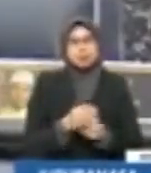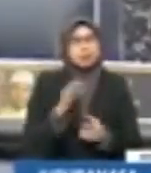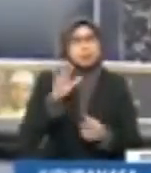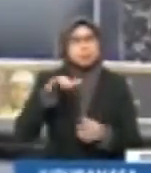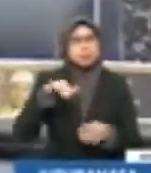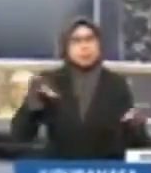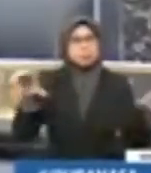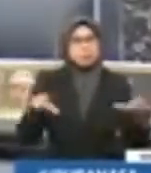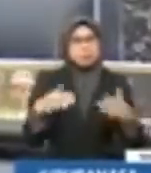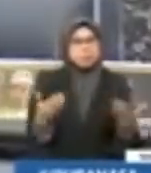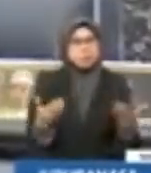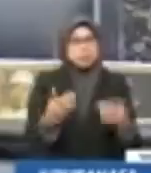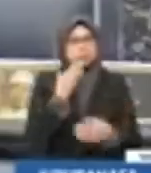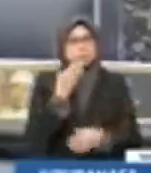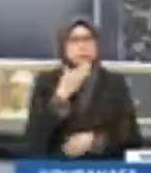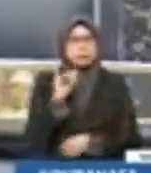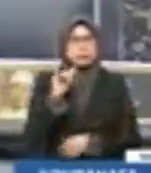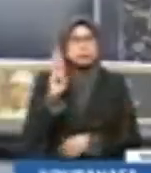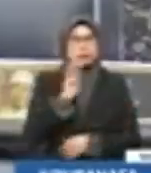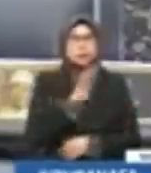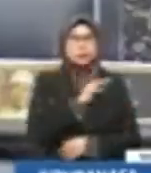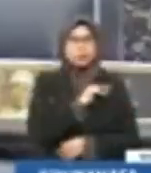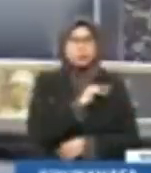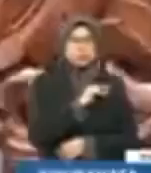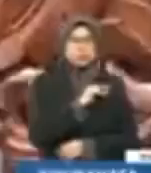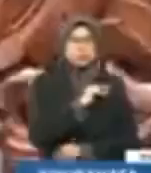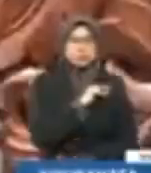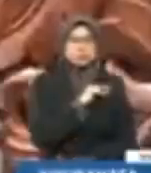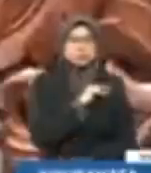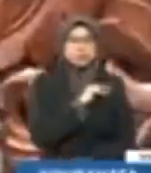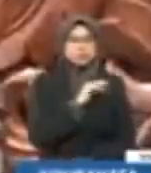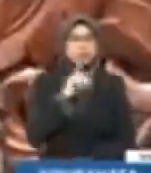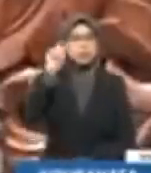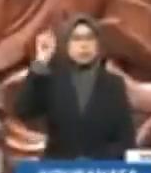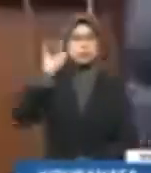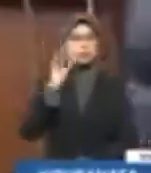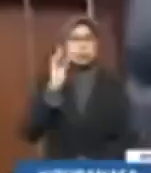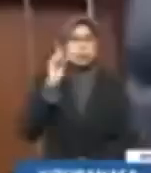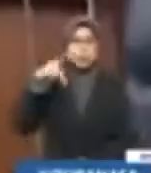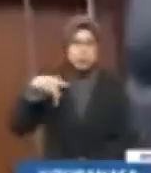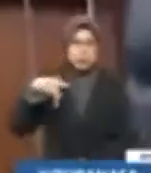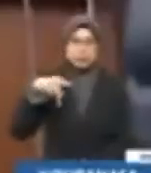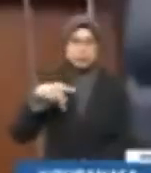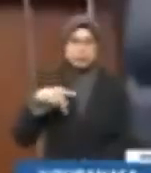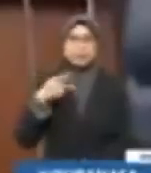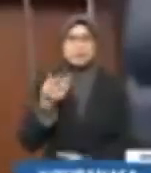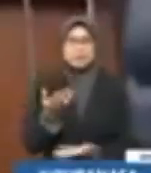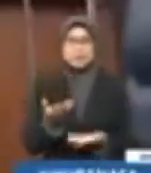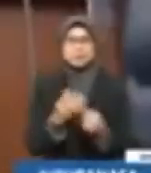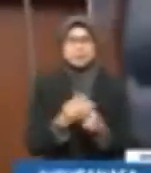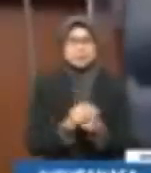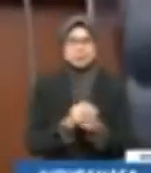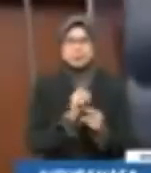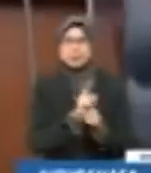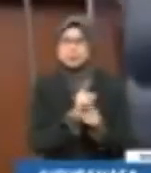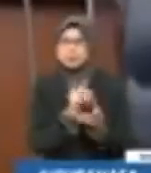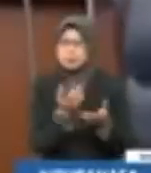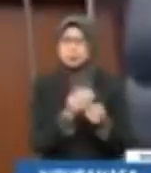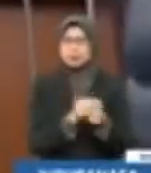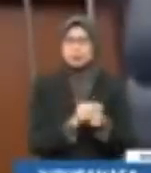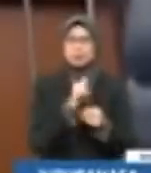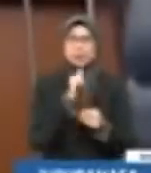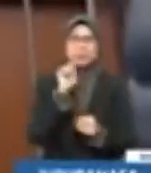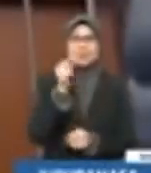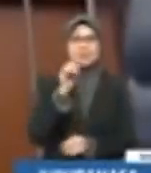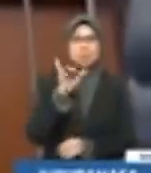belum dapat laksanakannya. Terima kasih, Mak Menteri. Tuan Yang Dipercaya, saya cuma nak betulkan baling. Kebetulan bukan Yang